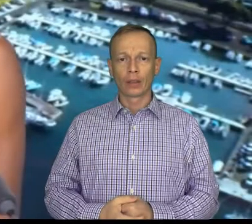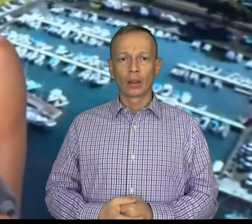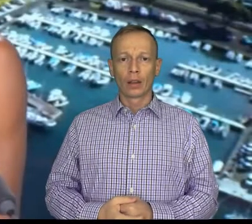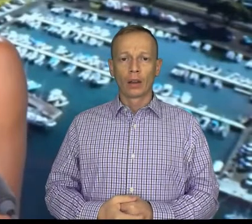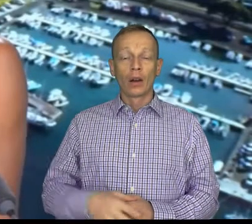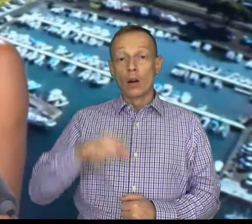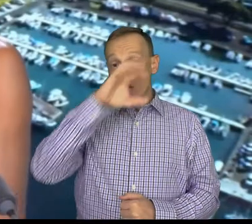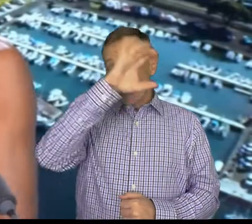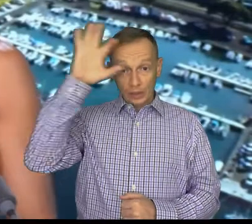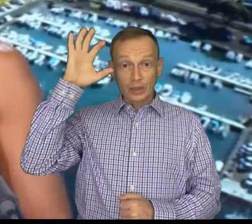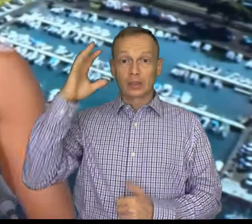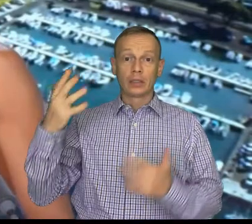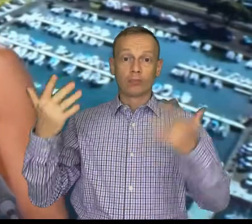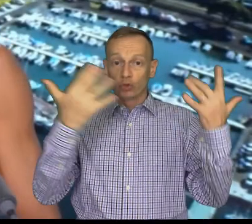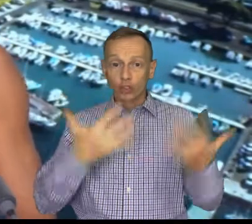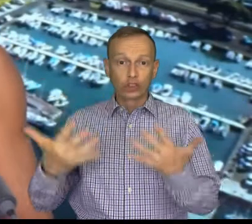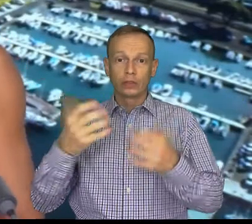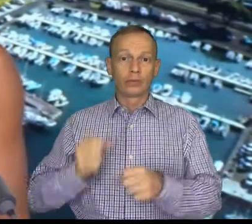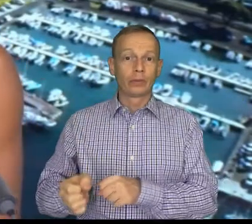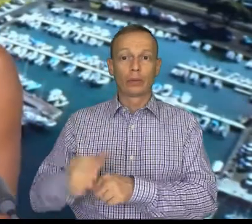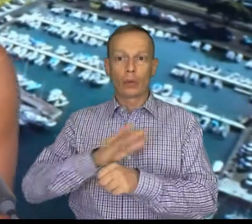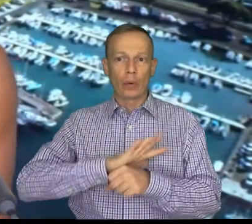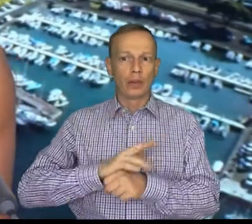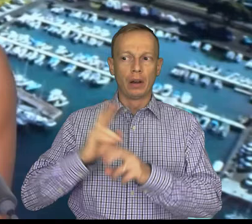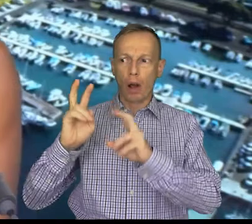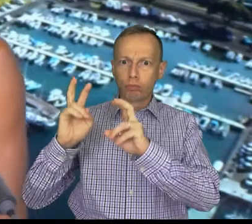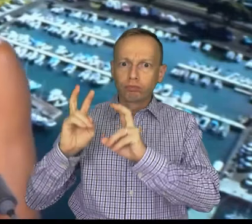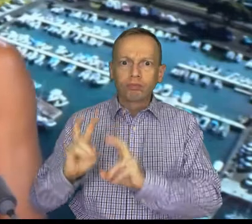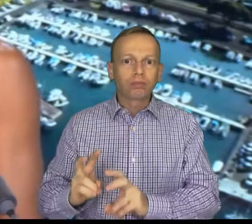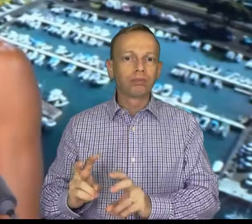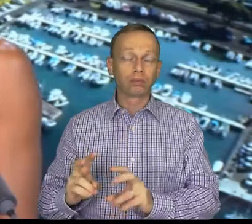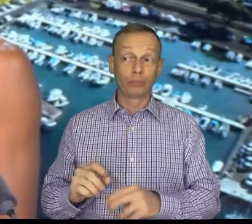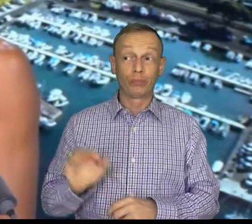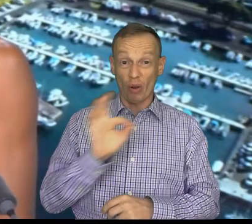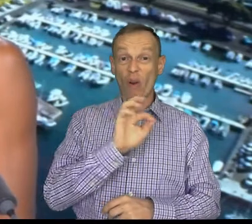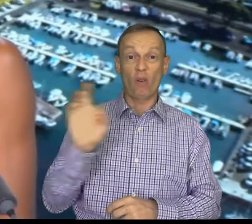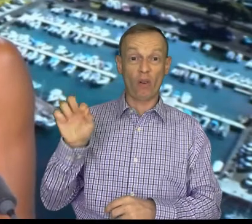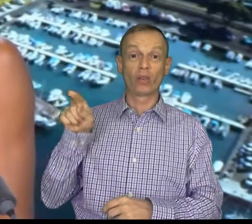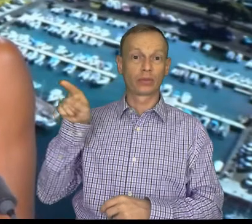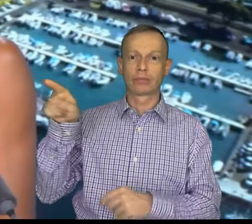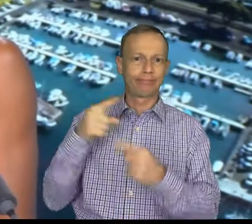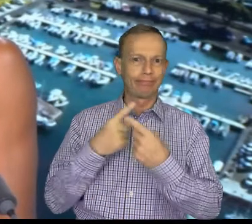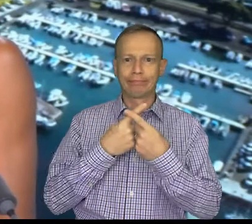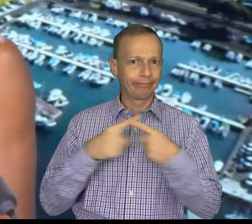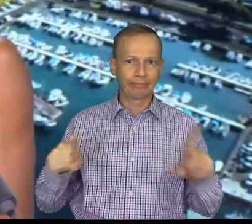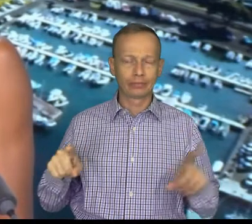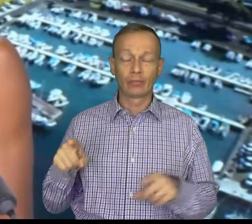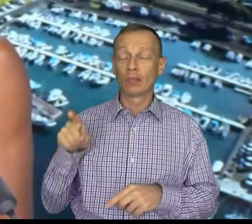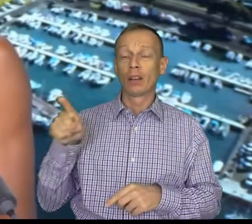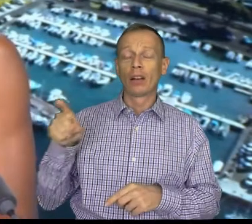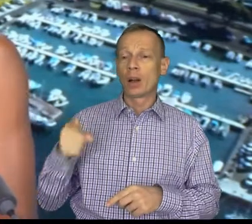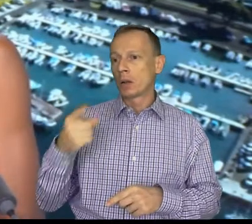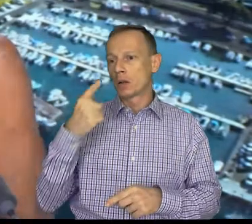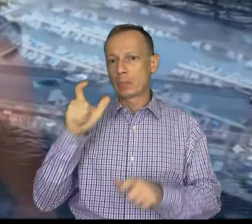En Polynésie, les indicateurs de la Covid sont au plus bas. En France, en revanche, c'était